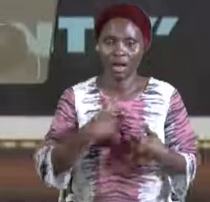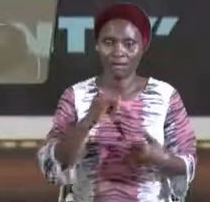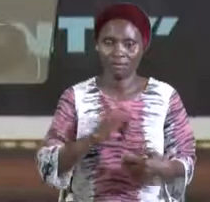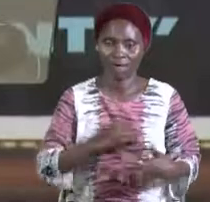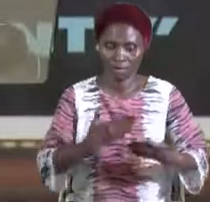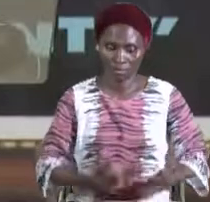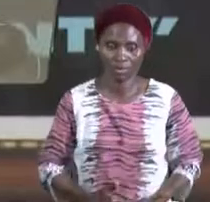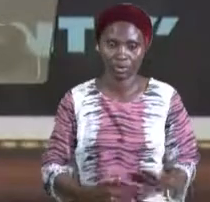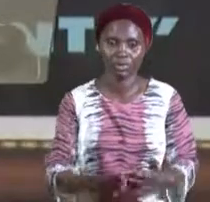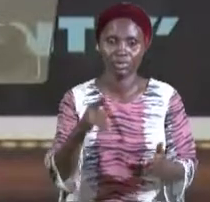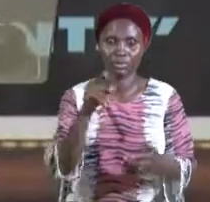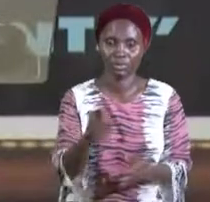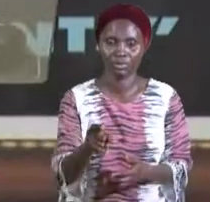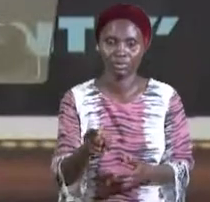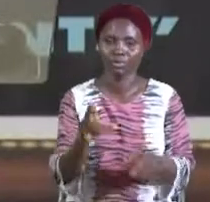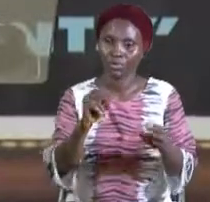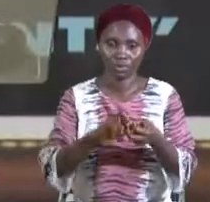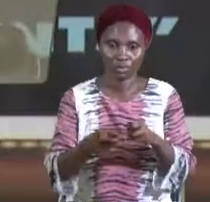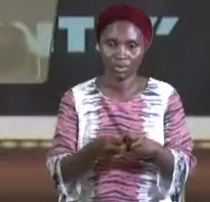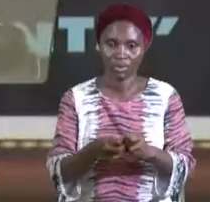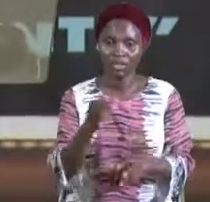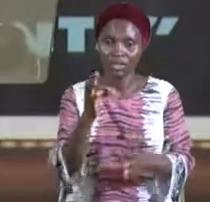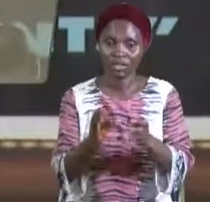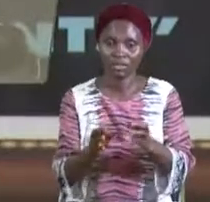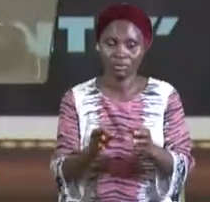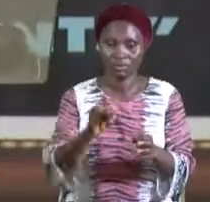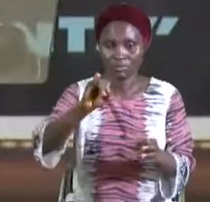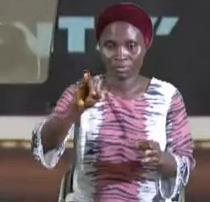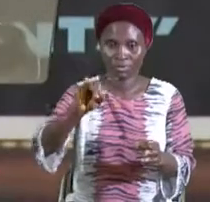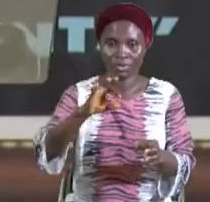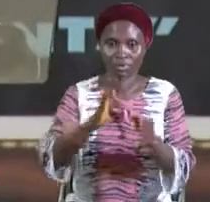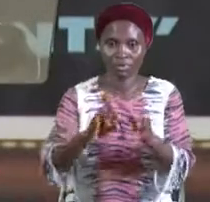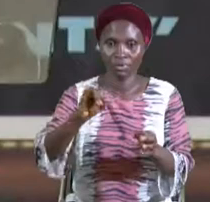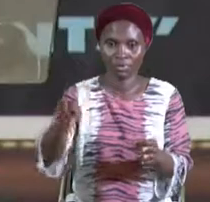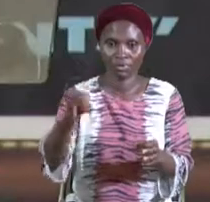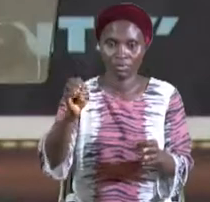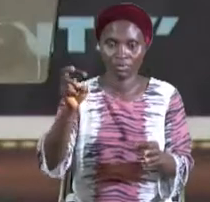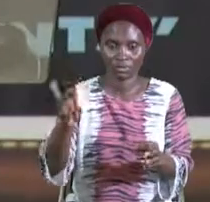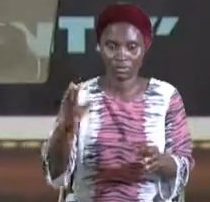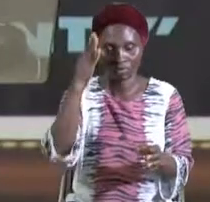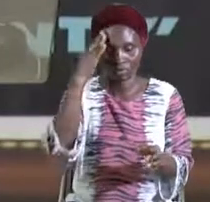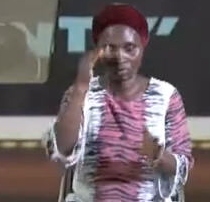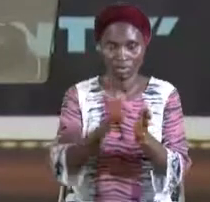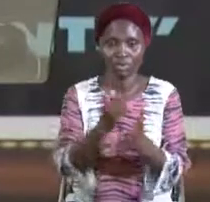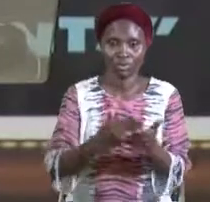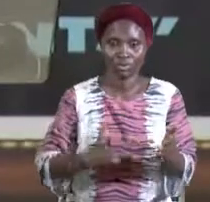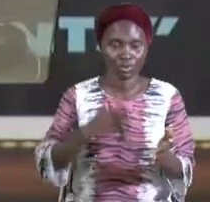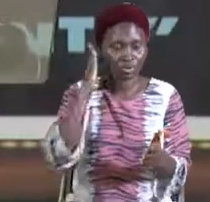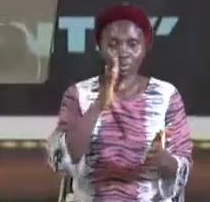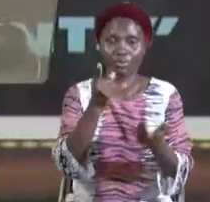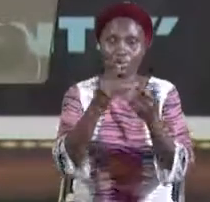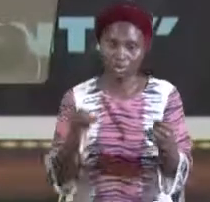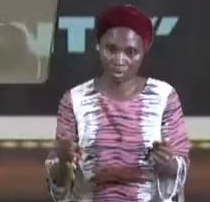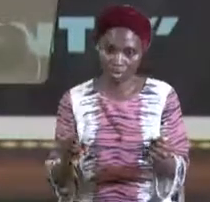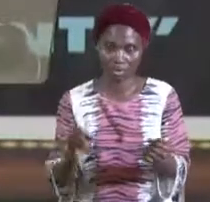Aucun problème. Les Juifs savaient que quelqu'un viendra et qui sera appelé le fils de Dieu. Mais le